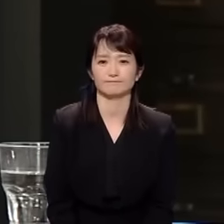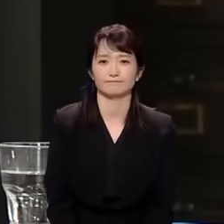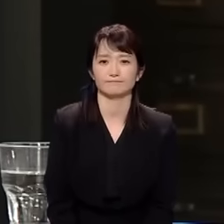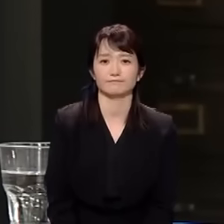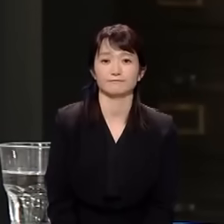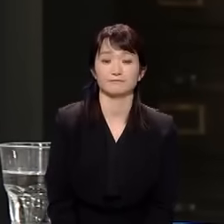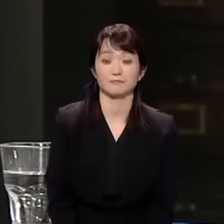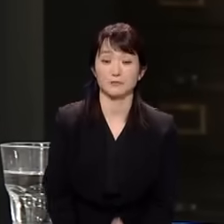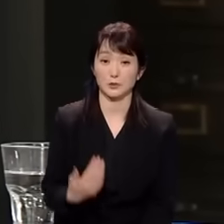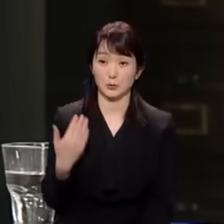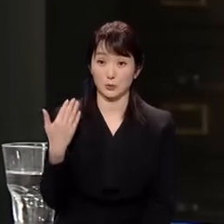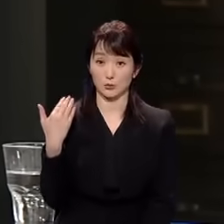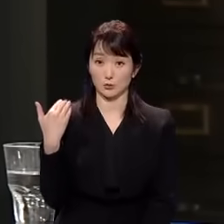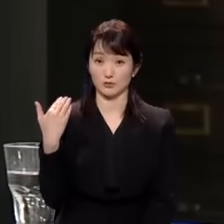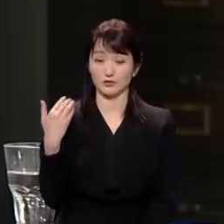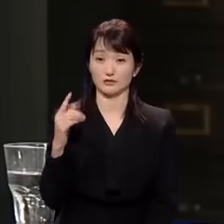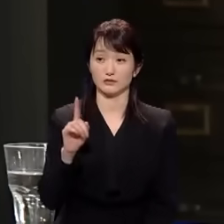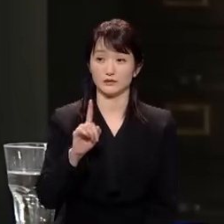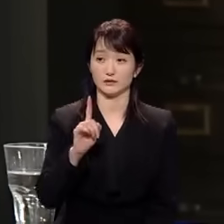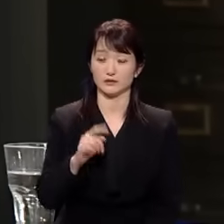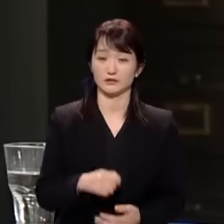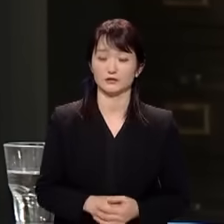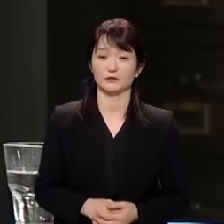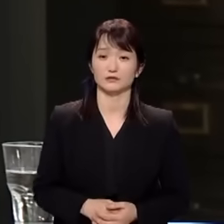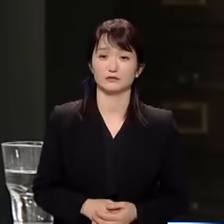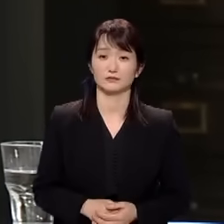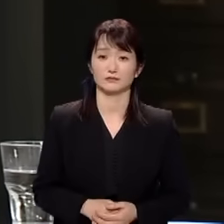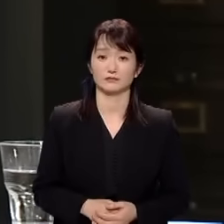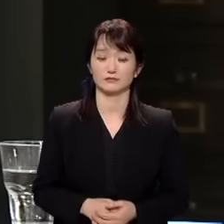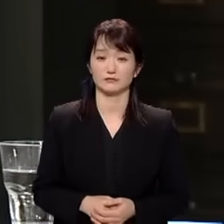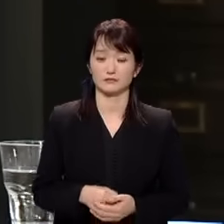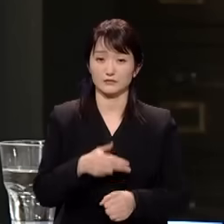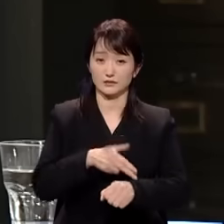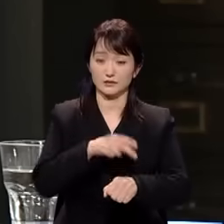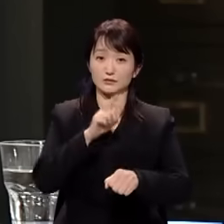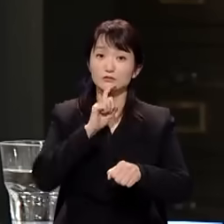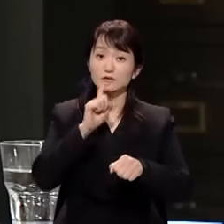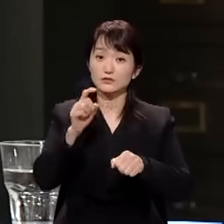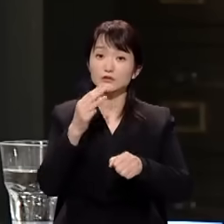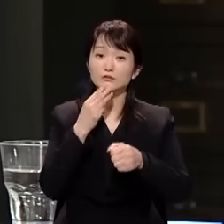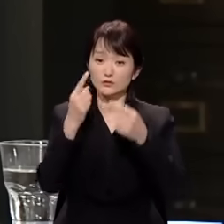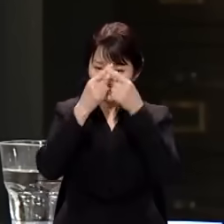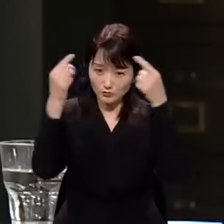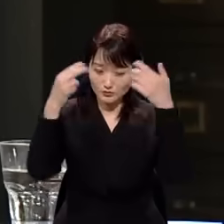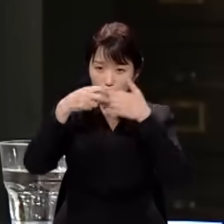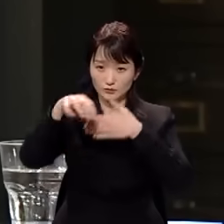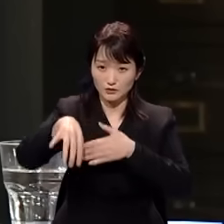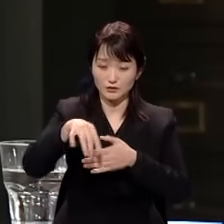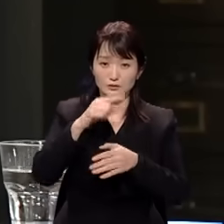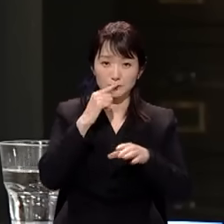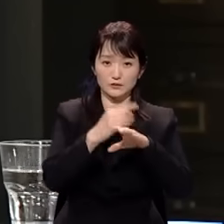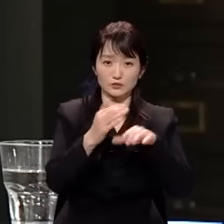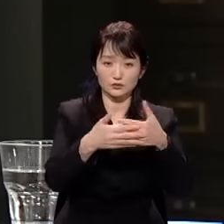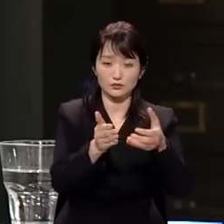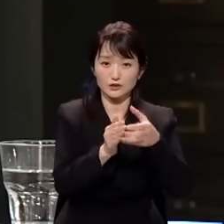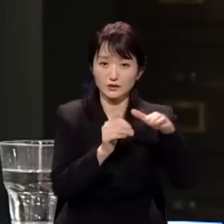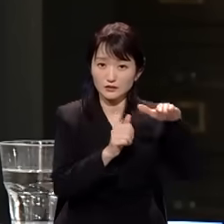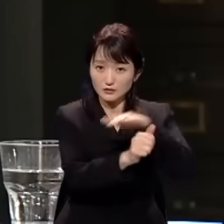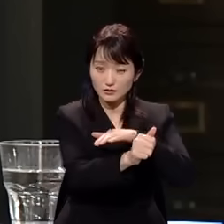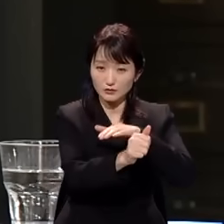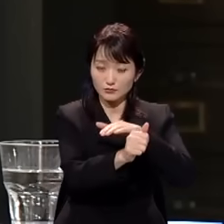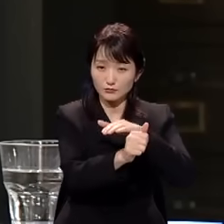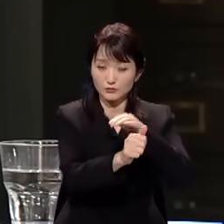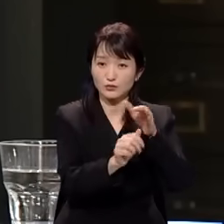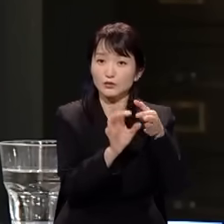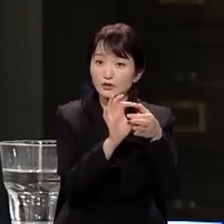자, 조금 전에 말이죠. 그 당초 7시 10분에 서울대병원에서 민주당 이재명 대표 지금